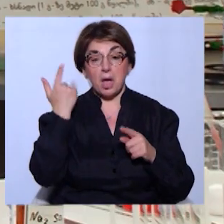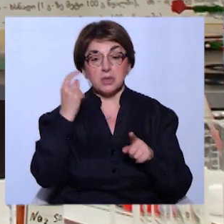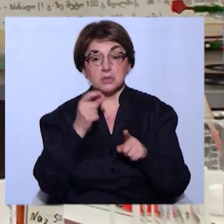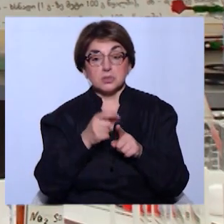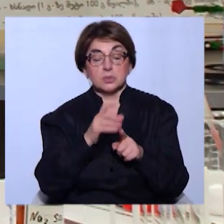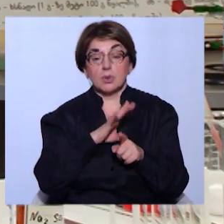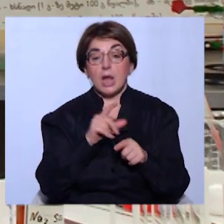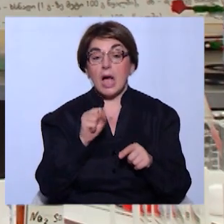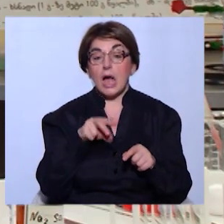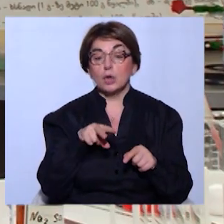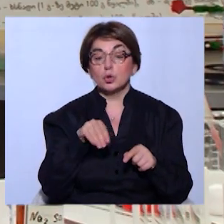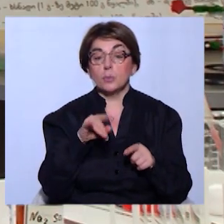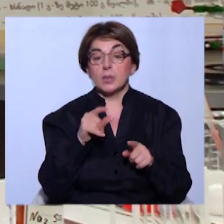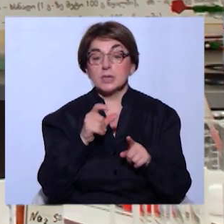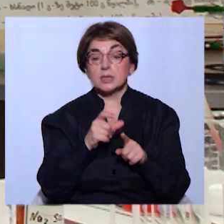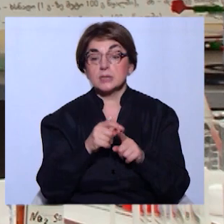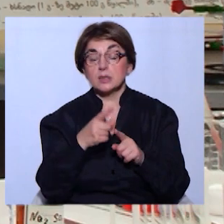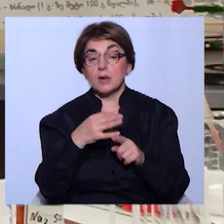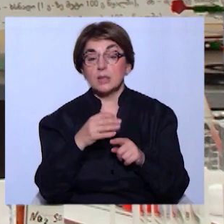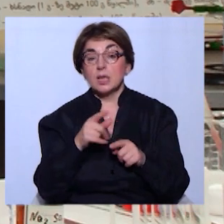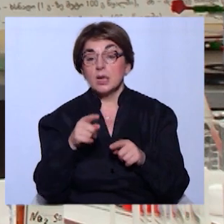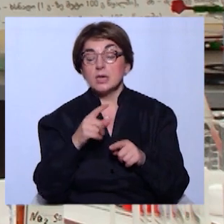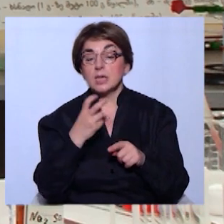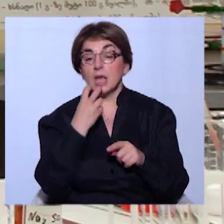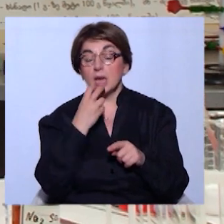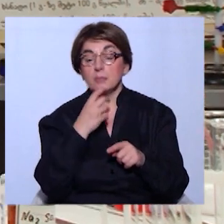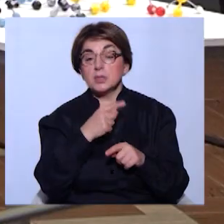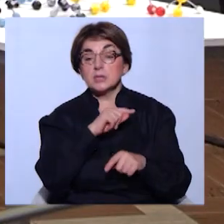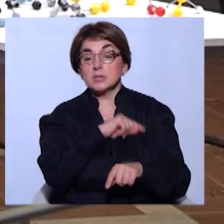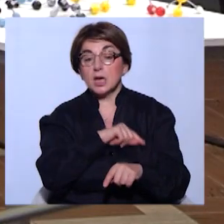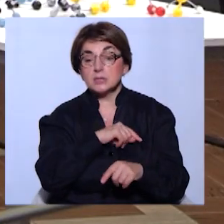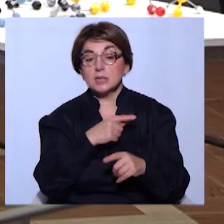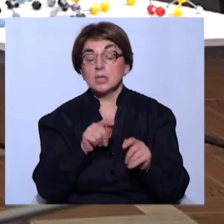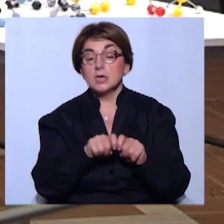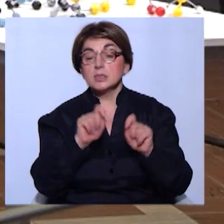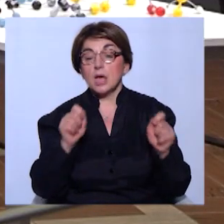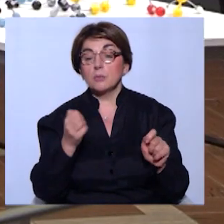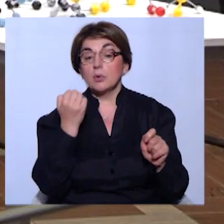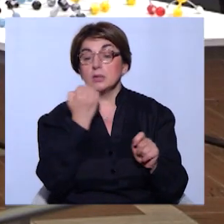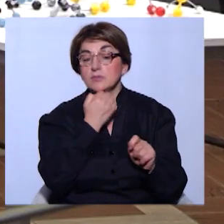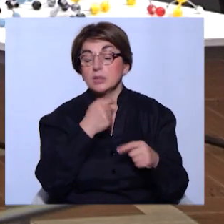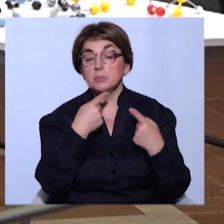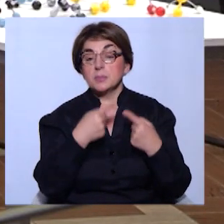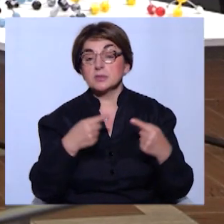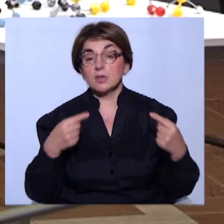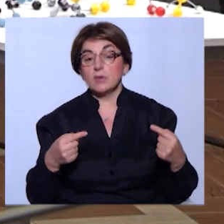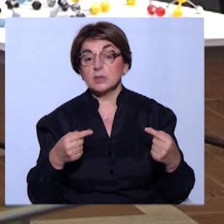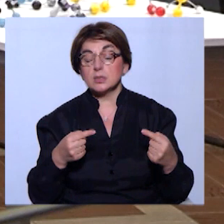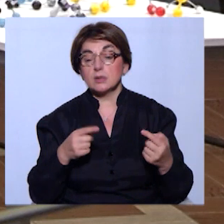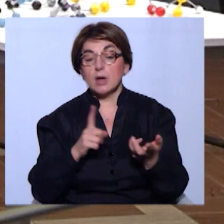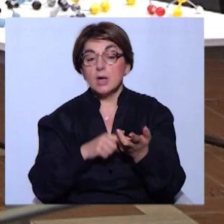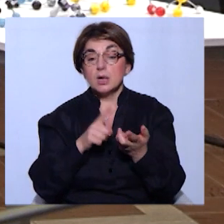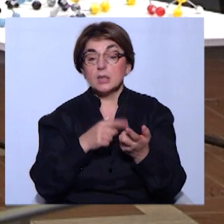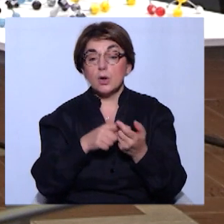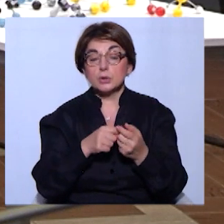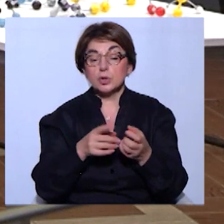ძალიან ცნობილი ნივთიერებაა და ალბათ ყველას გაგიგიათ ეგრეთ წოდებული ოზონის შრე. ოზონი